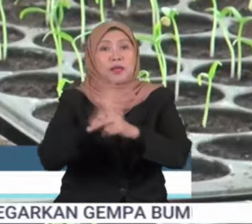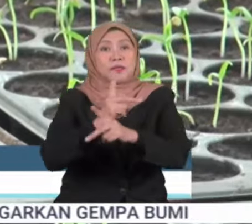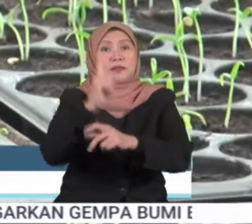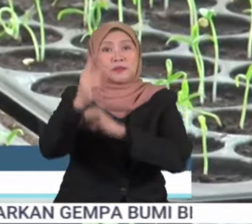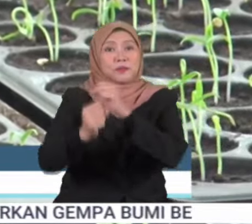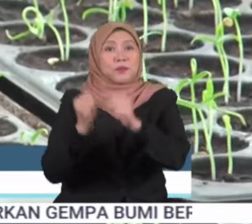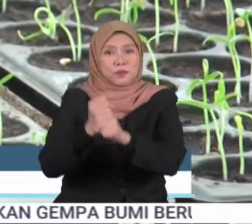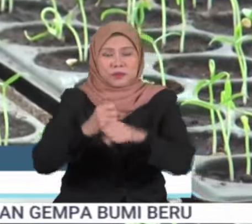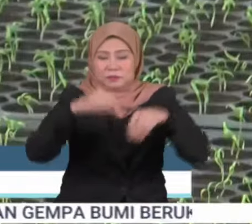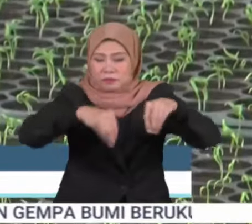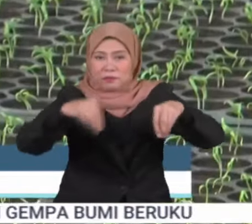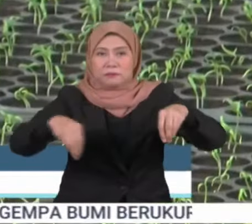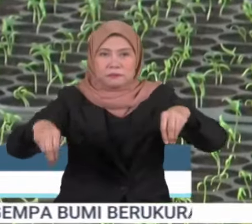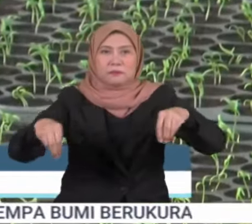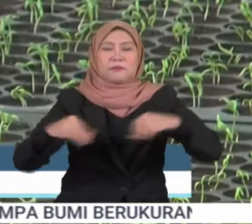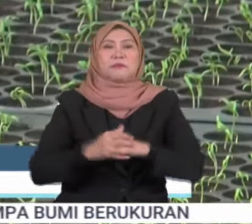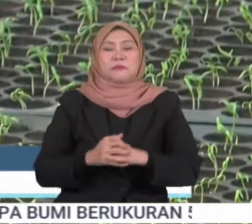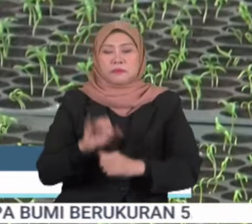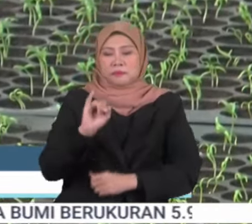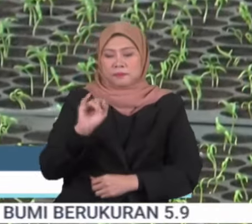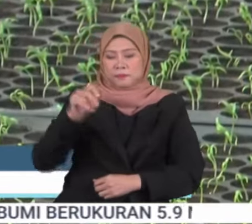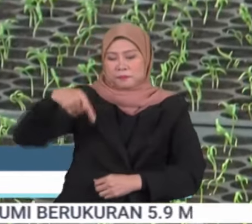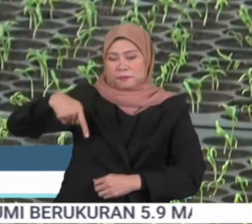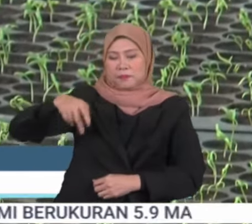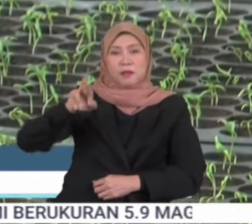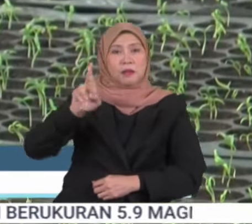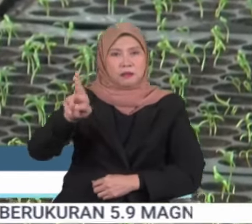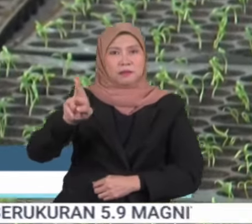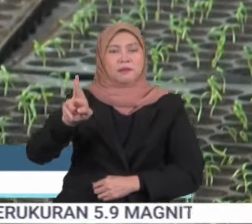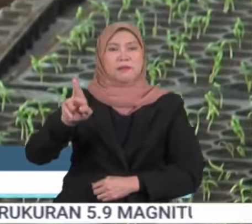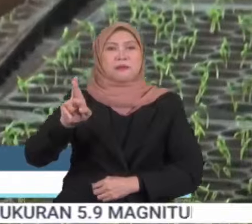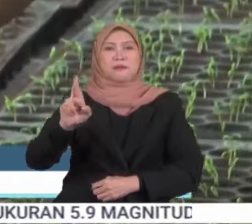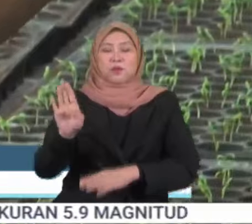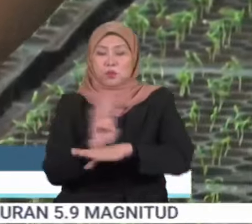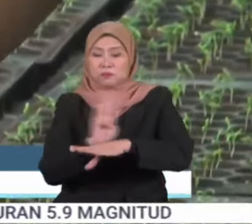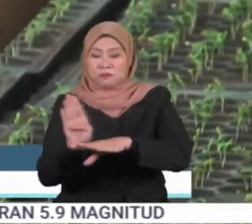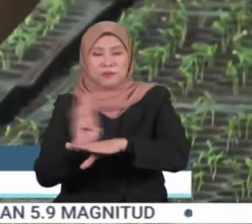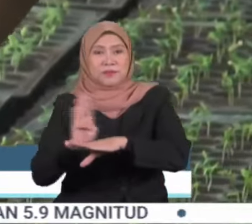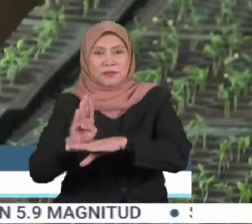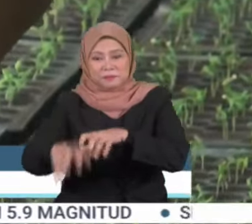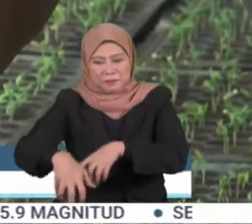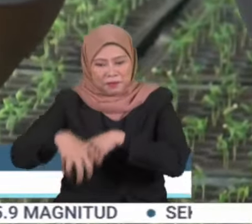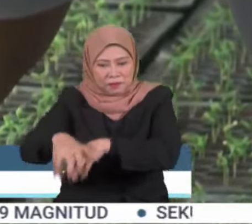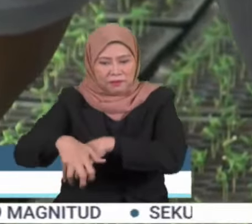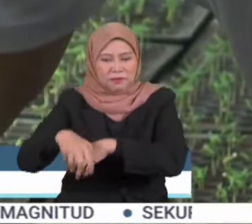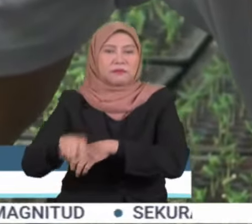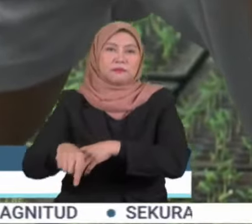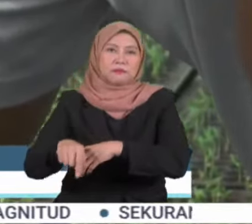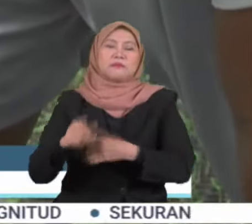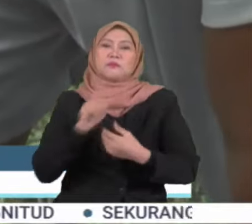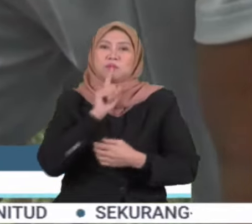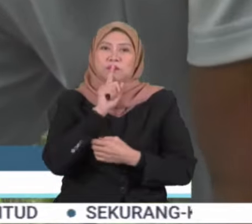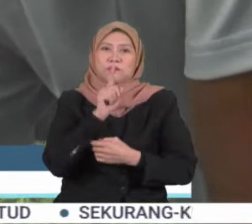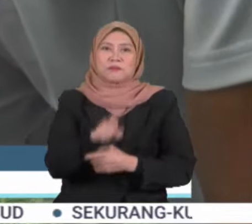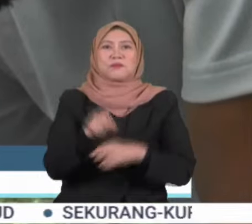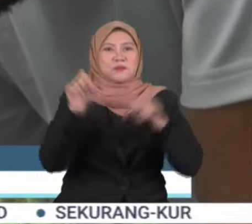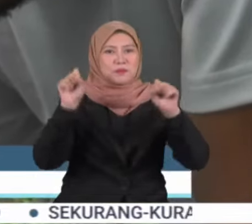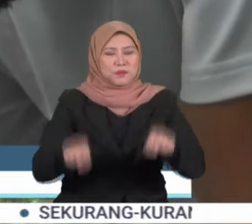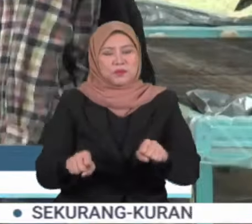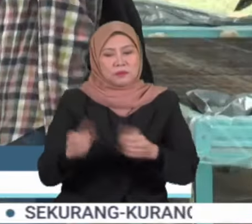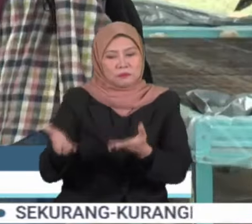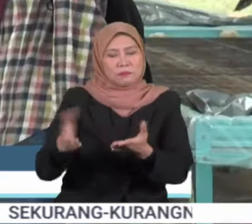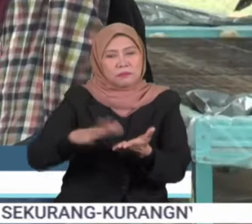setahun. Penyertaan dalam IPR Inisiatif Usahawan Tani Intan juga secara tidak langsung